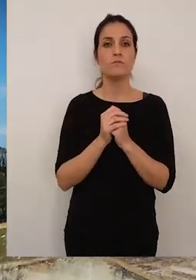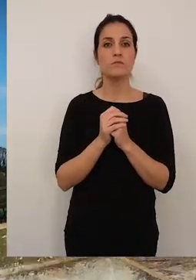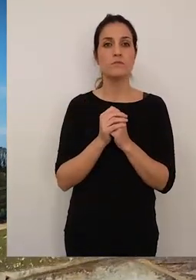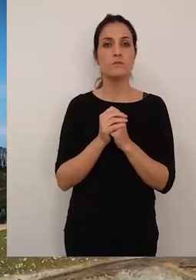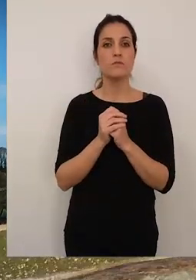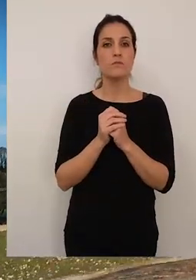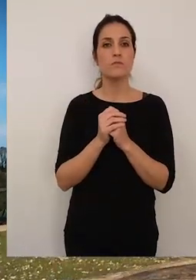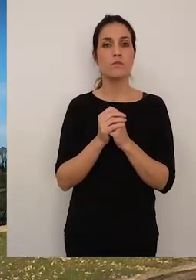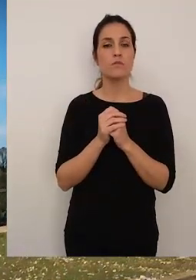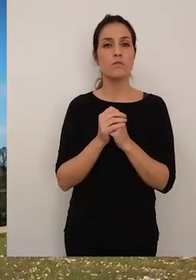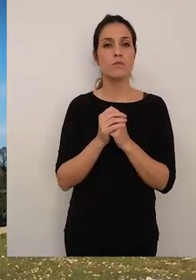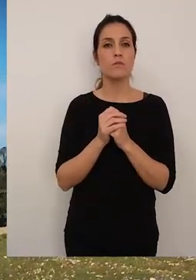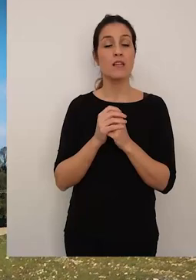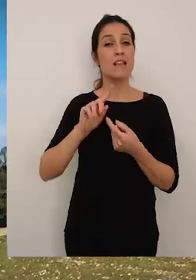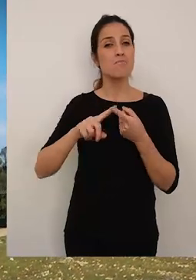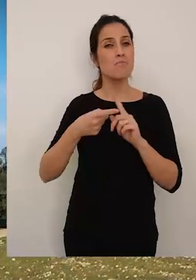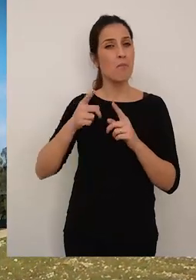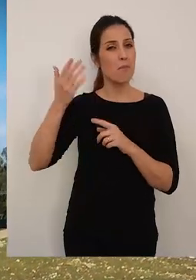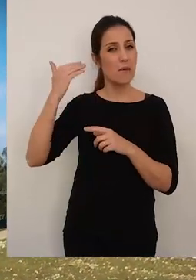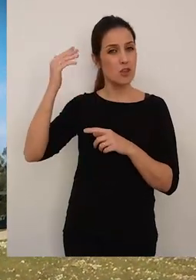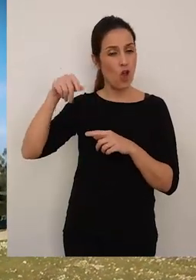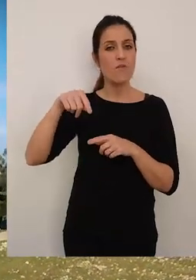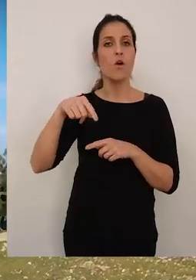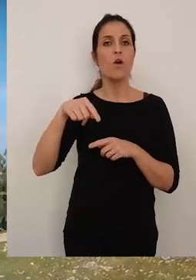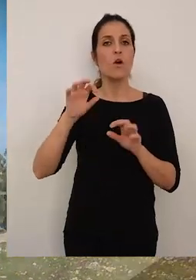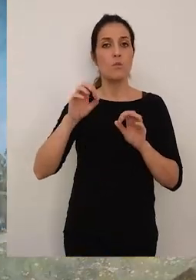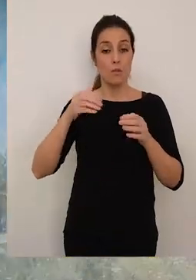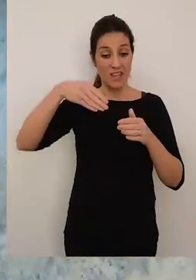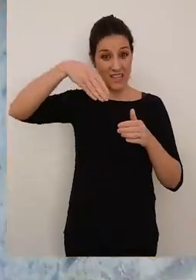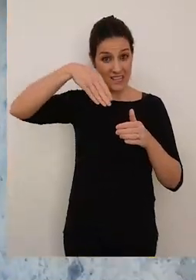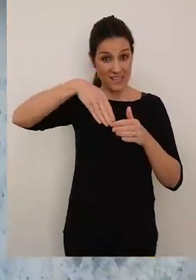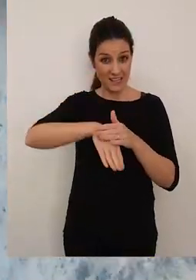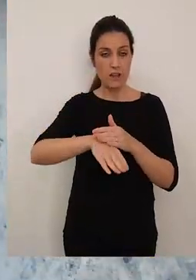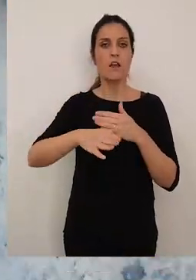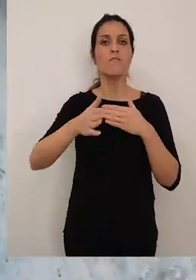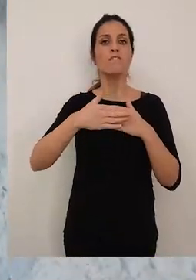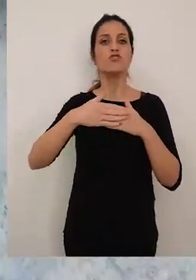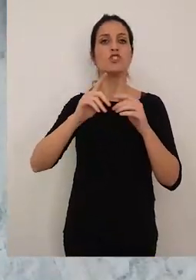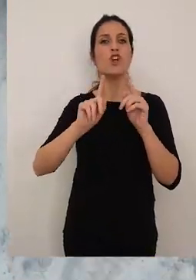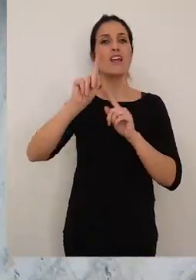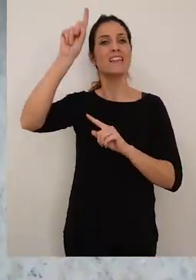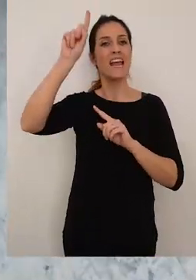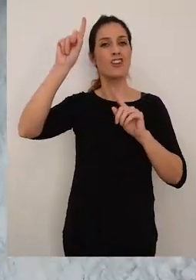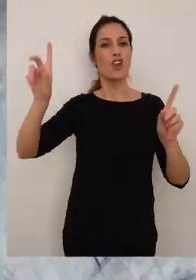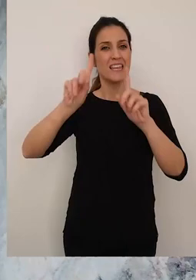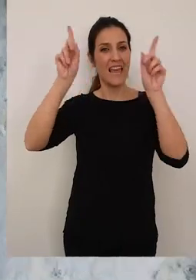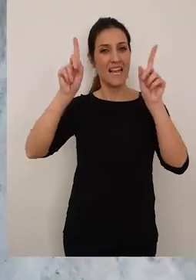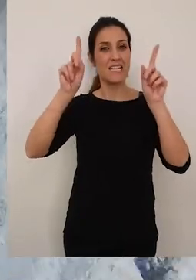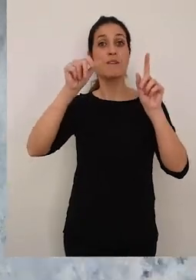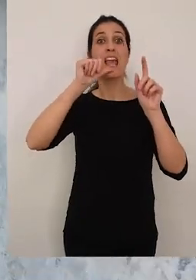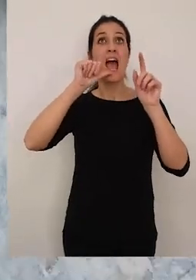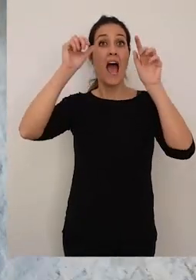Secondo alcune pratiche medievali, gli infanti trovavano sepoltura a ridosso del tetto della chiesa, in modo tale che l'acqua che scendeva dal